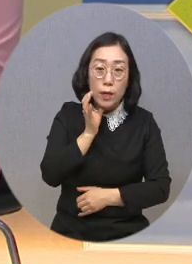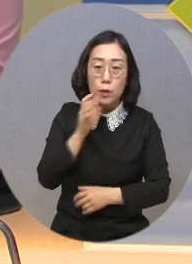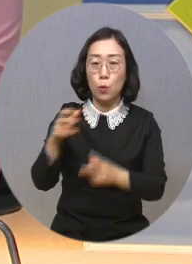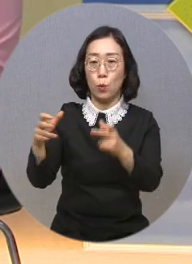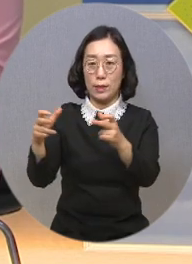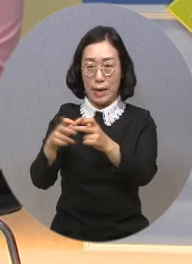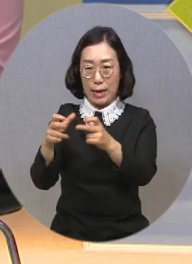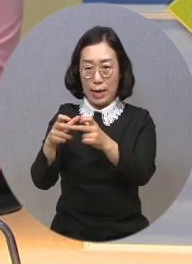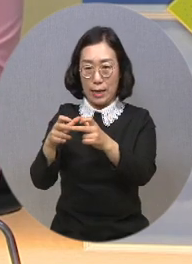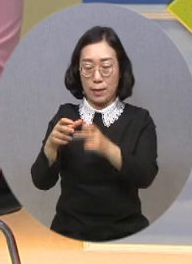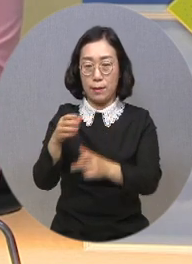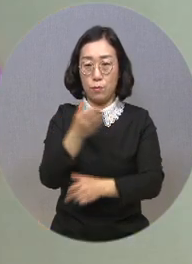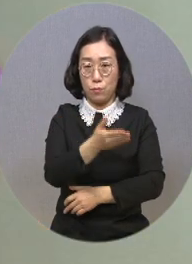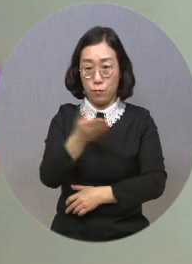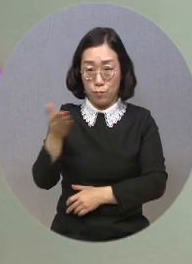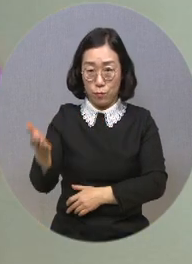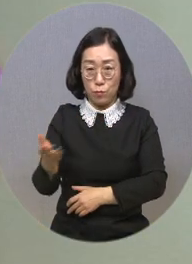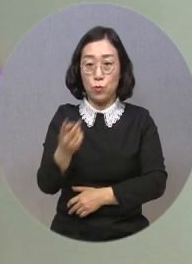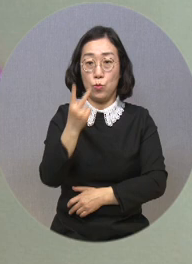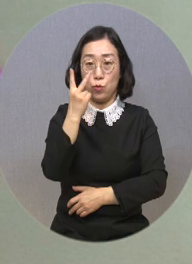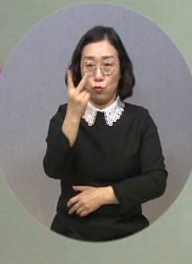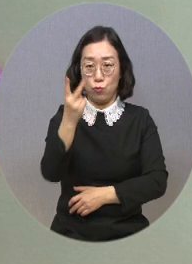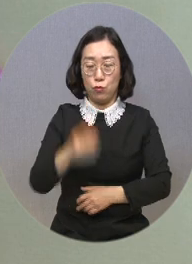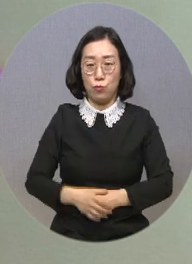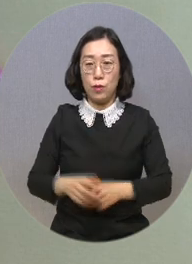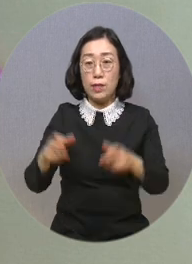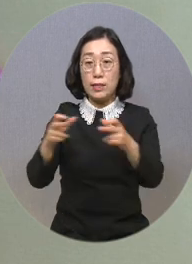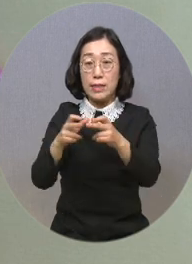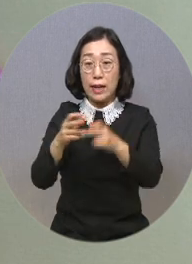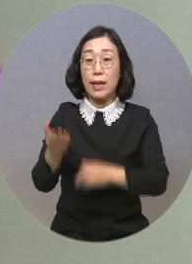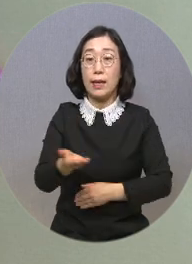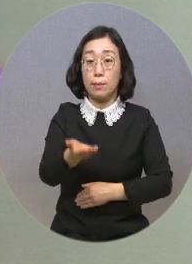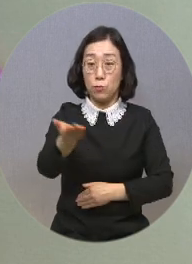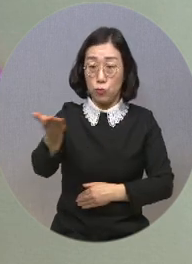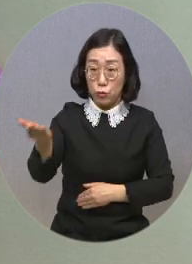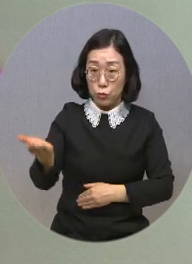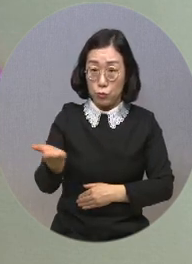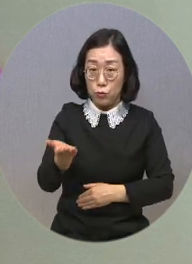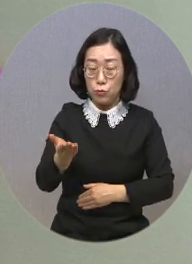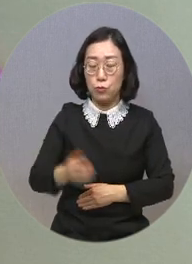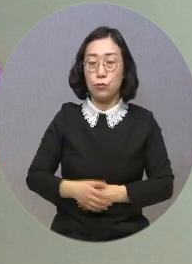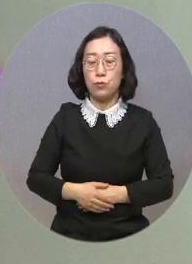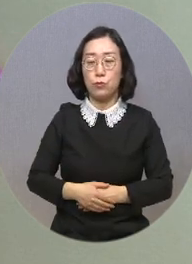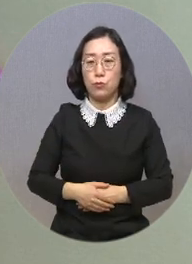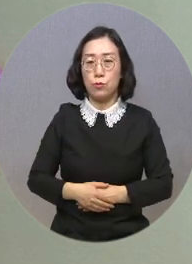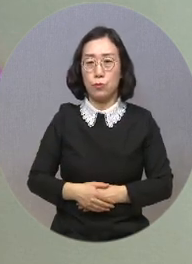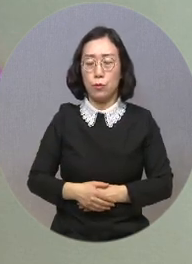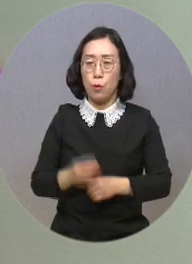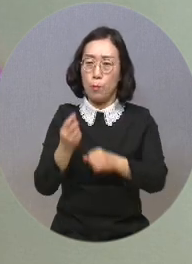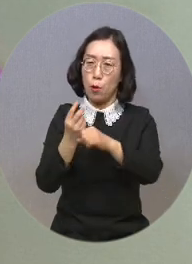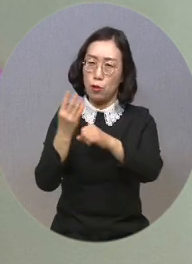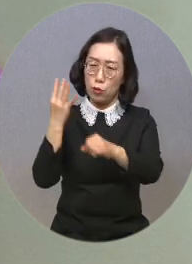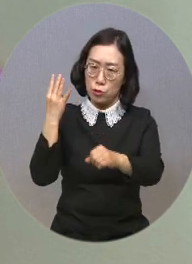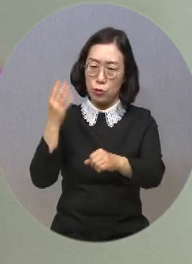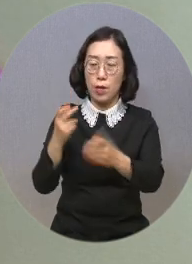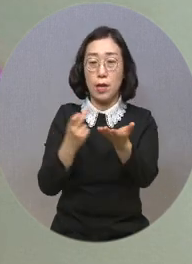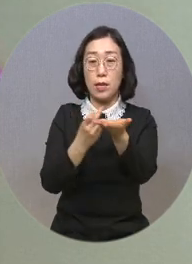다루고 싶어요. 저는 사실 그 장애인들을 제가 그 몇 년 전에